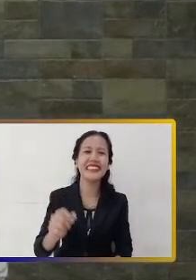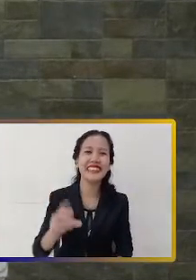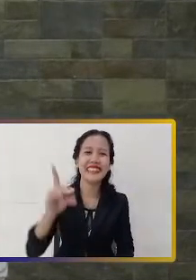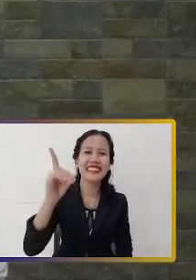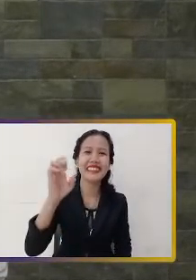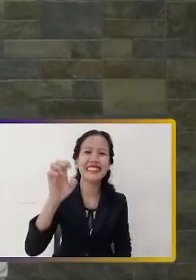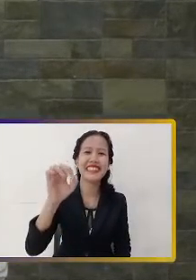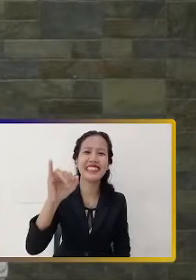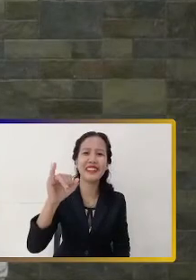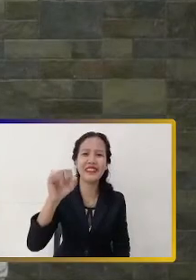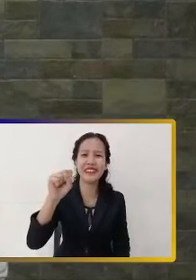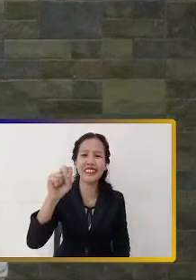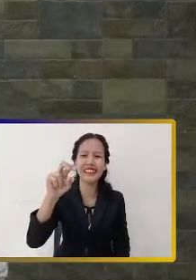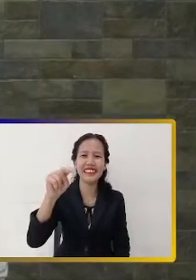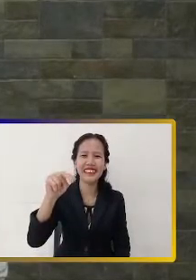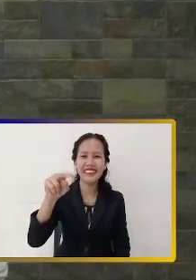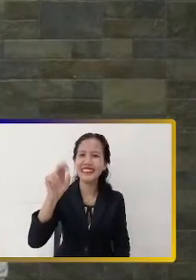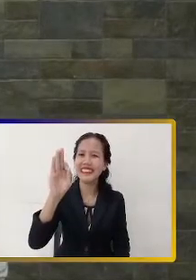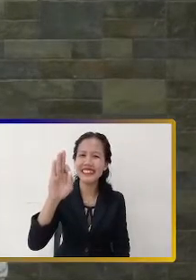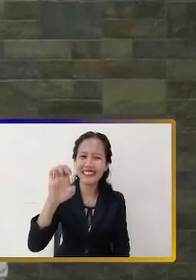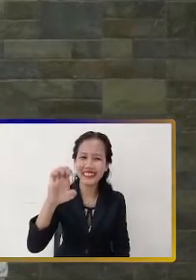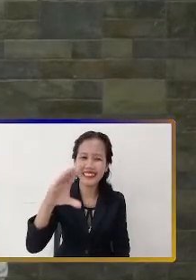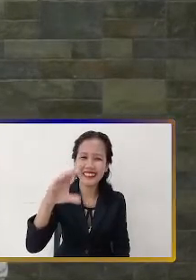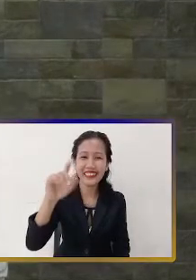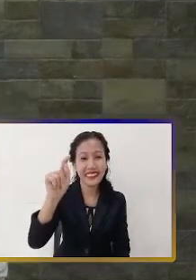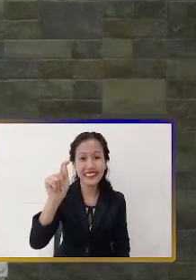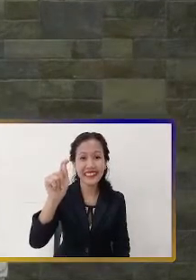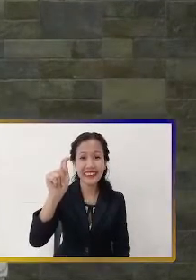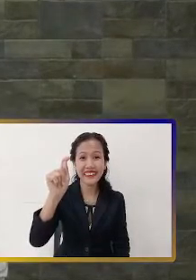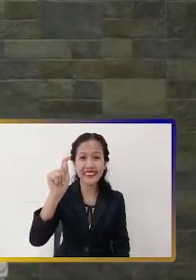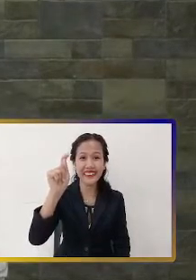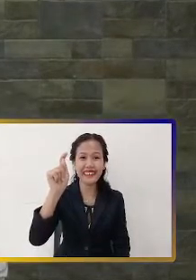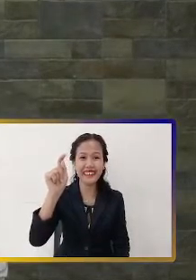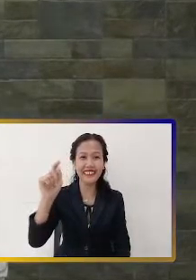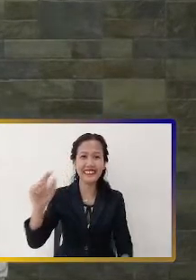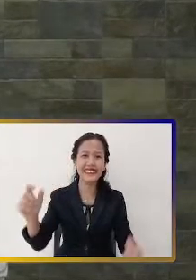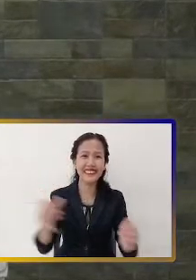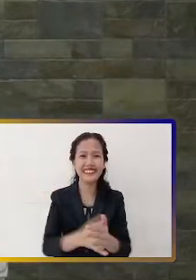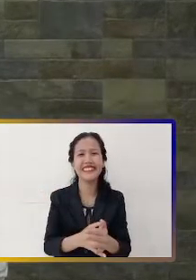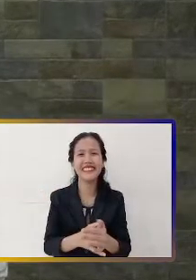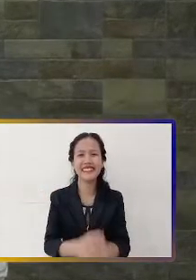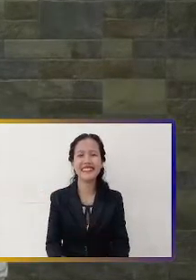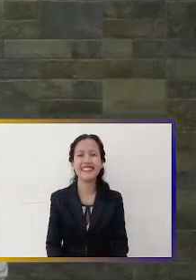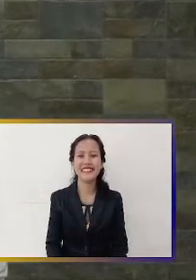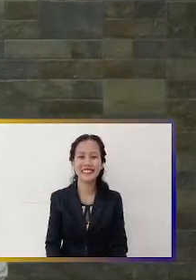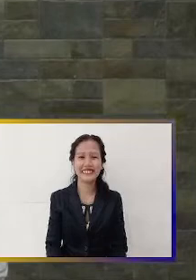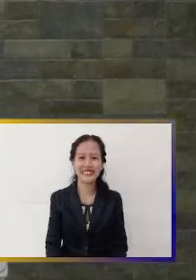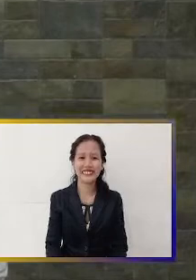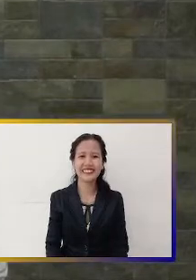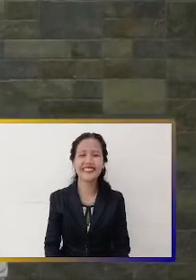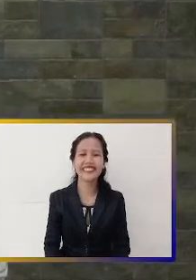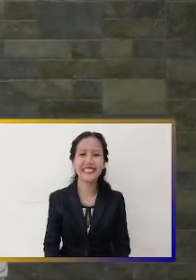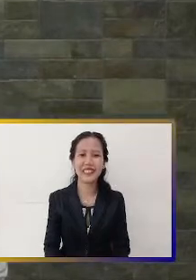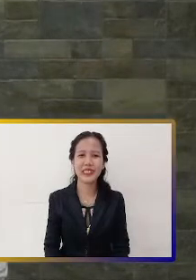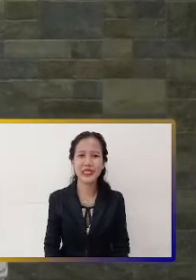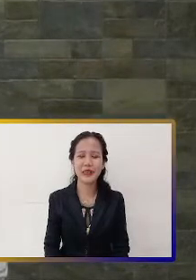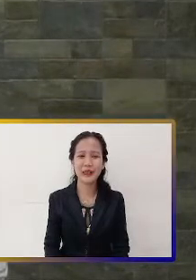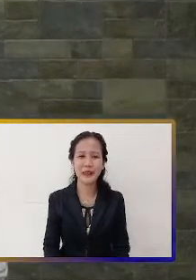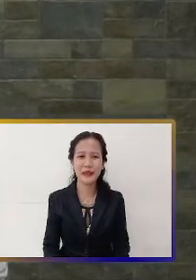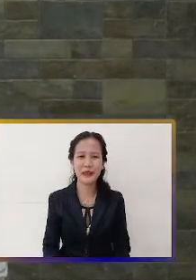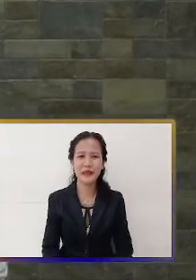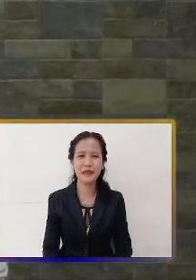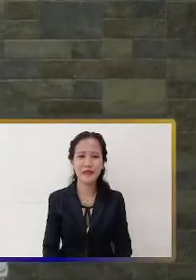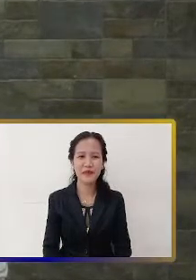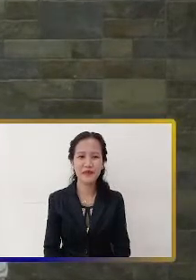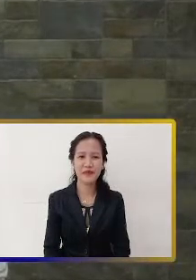solution. Yeah. You know what? Ito ang pinakamaganda. Ngayon, kapatid, nauubos na yung galon-galon na solution na yon,